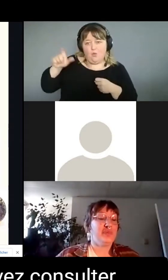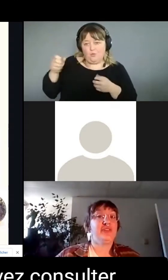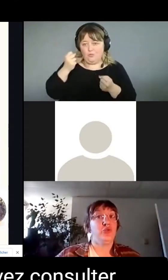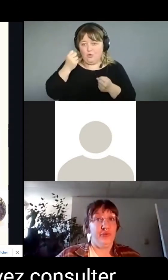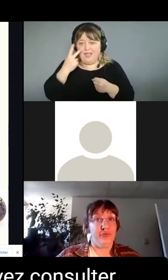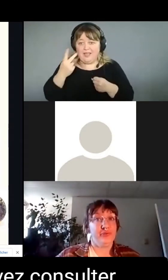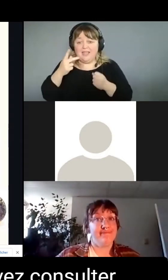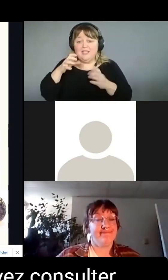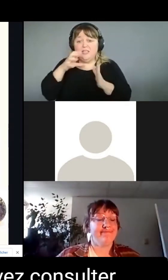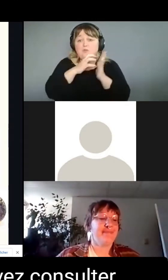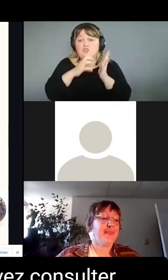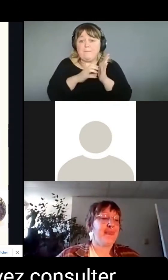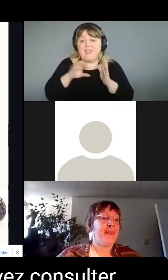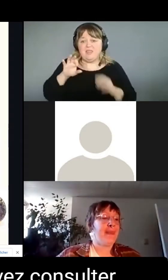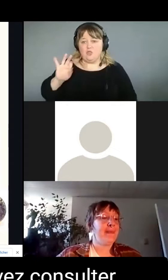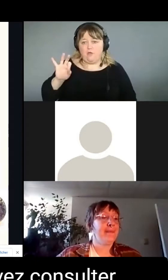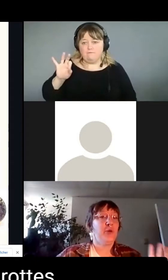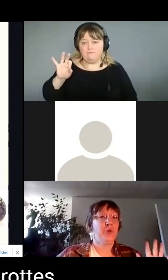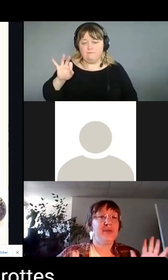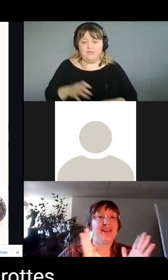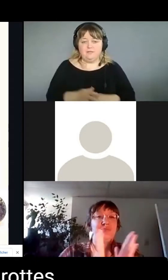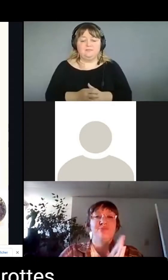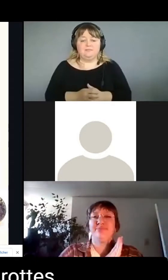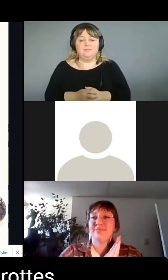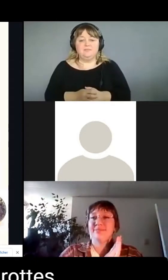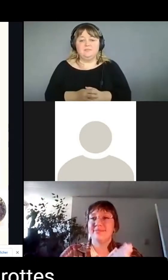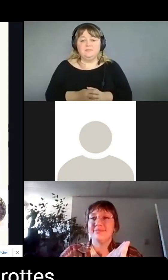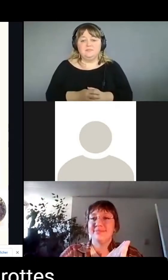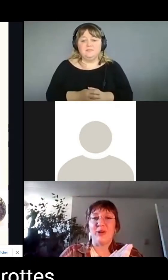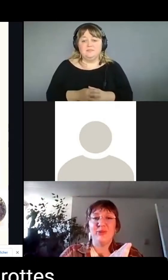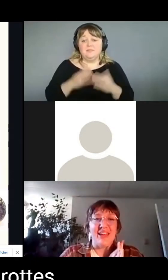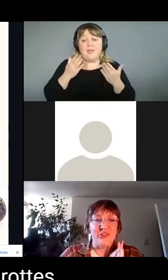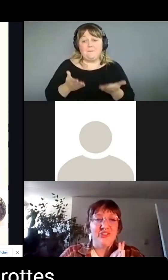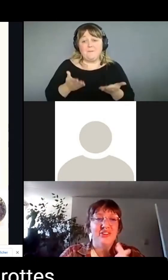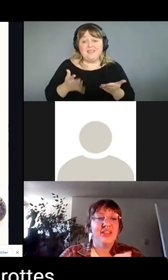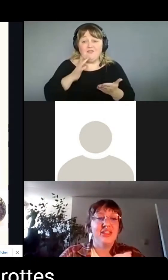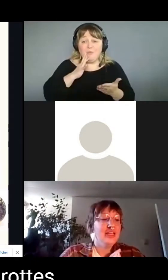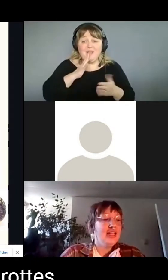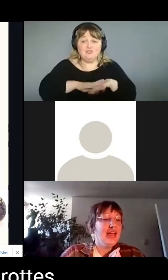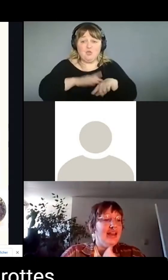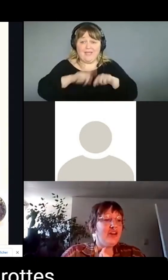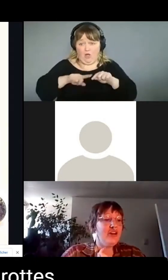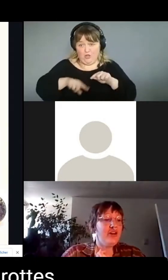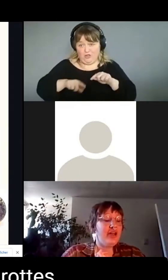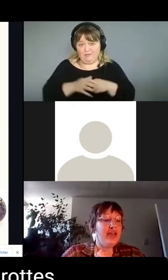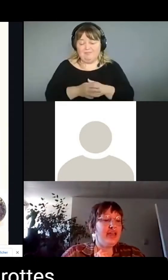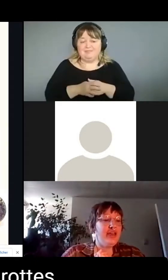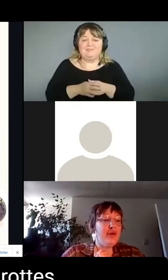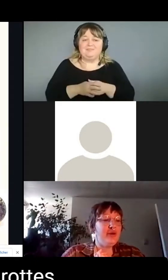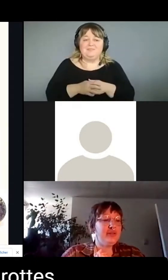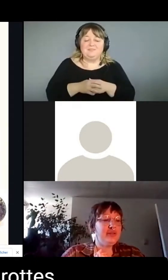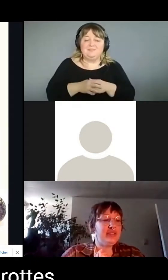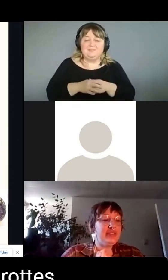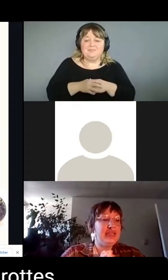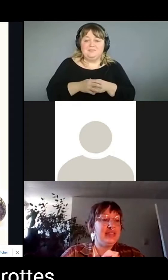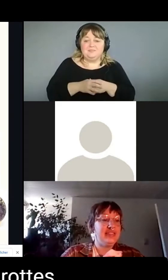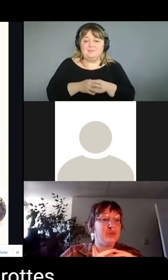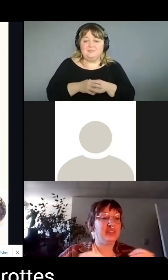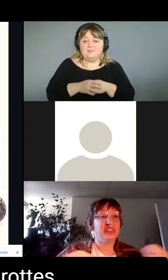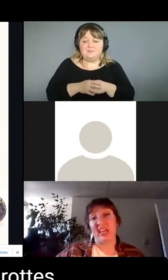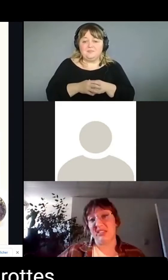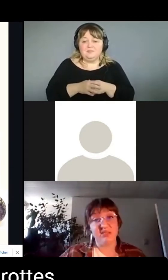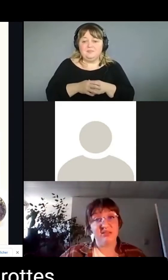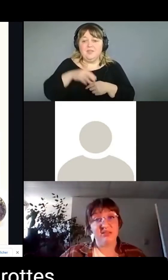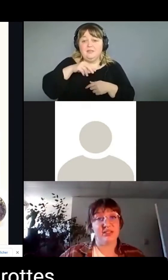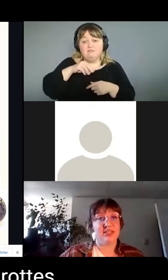sous le chapitre 9. Donc maintenant, parlons des carottes. Alors, c'est des